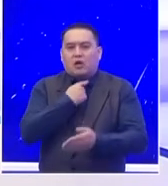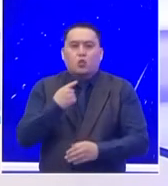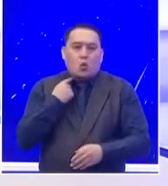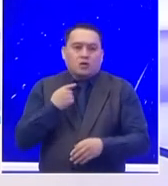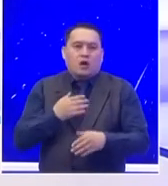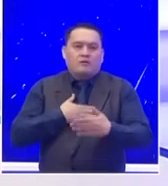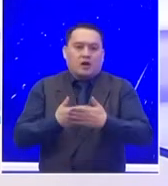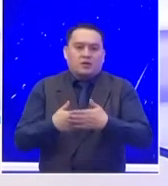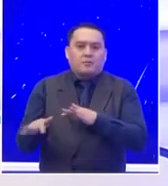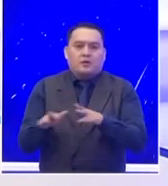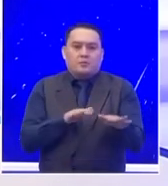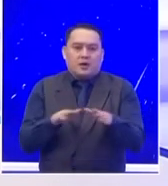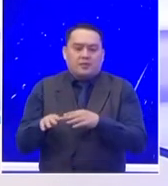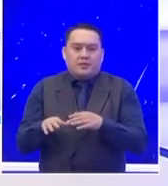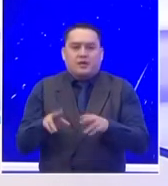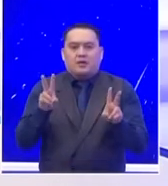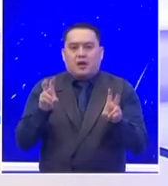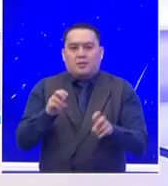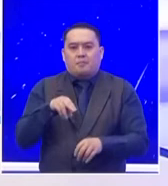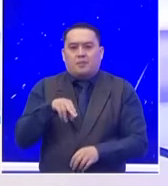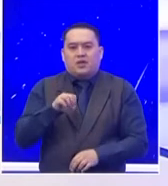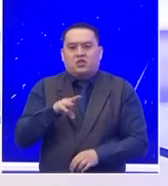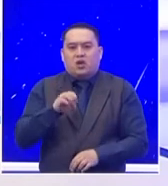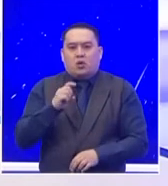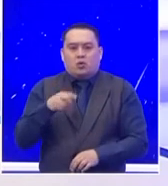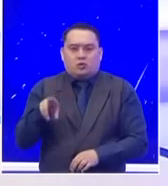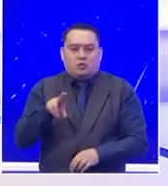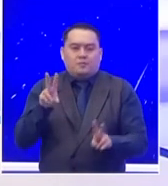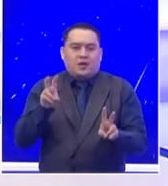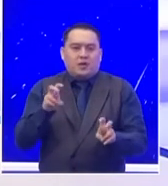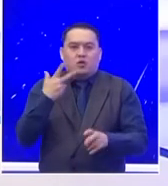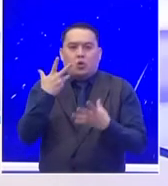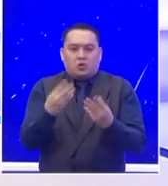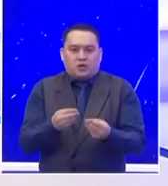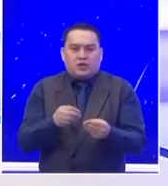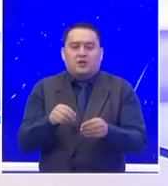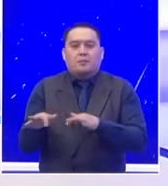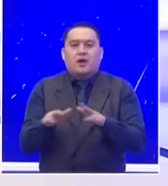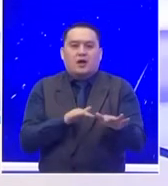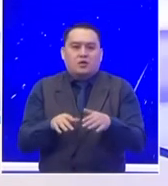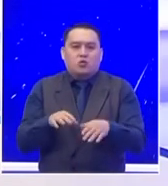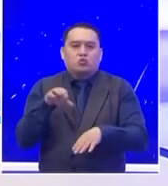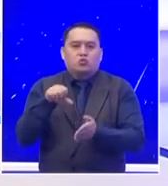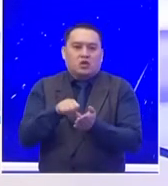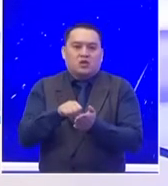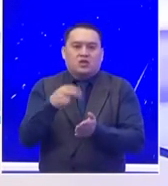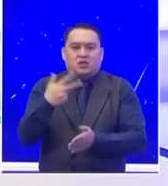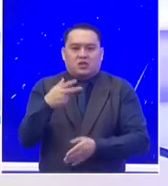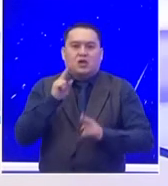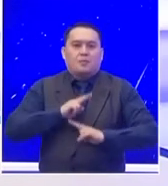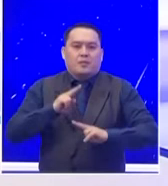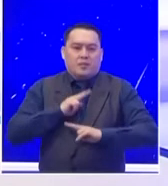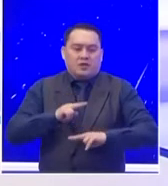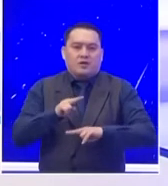ходе оперативно-профилактического мероприятия «Пешеход». В трехдневном ОПМ приняли участие свыше 30